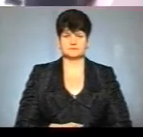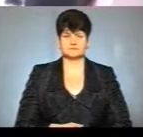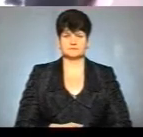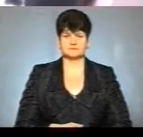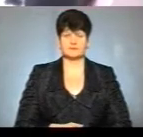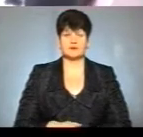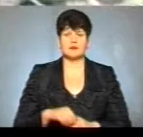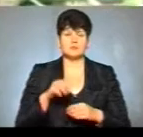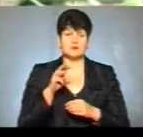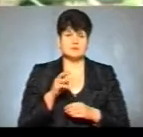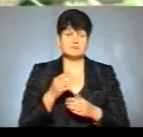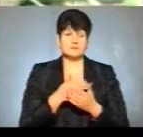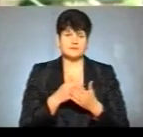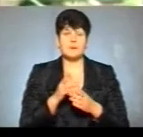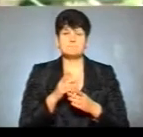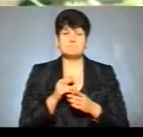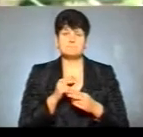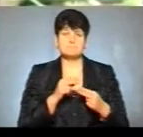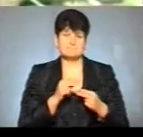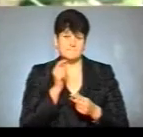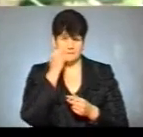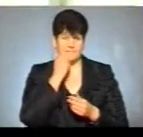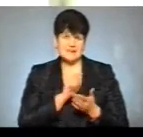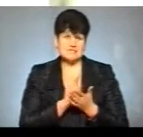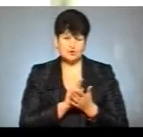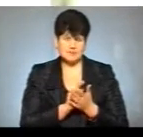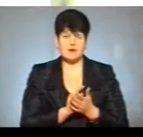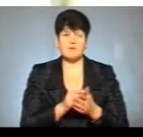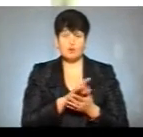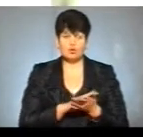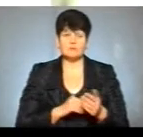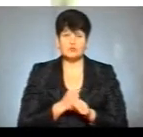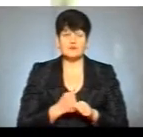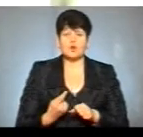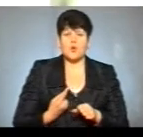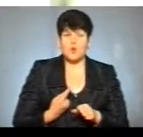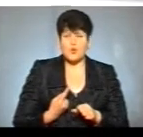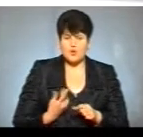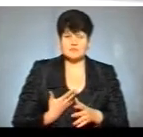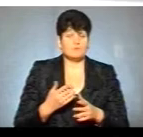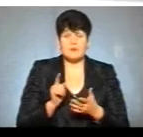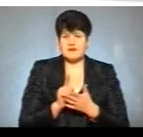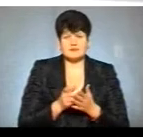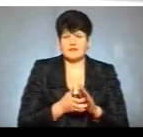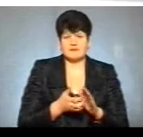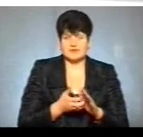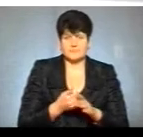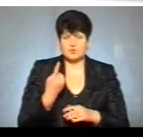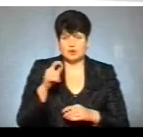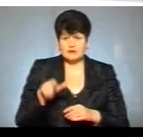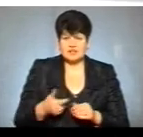Микола Сметана – пенсіонер. Продовжує працювати охоронцем, бо пенсії для забезпечення сім'ї не вистачає. Одній людині прожити